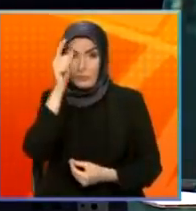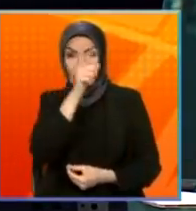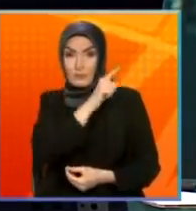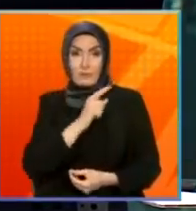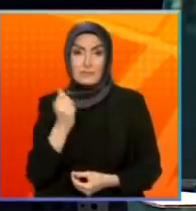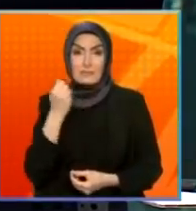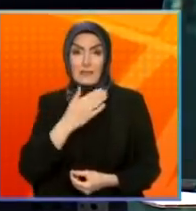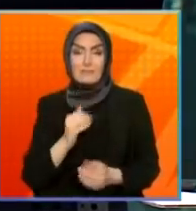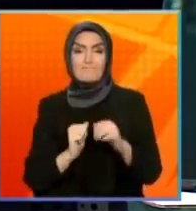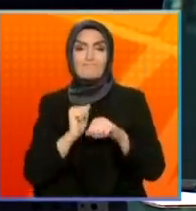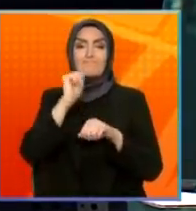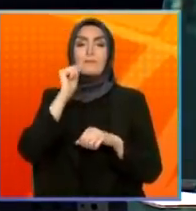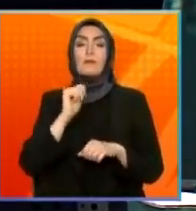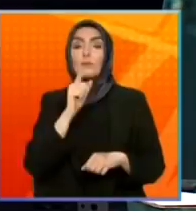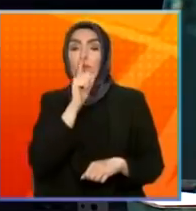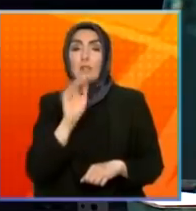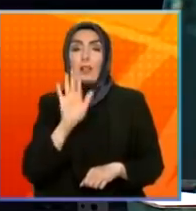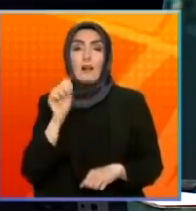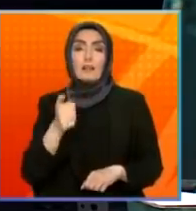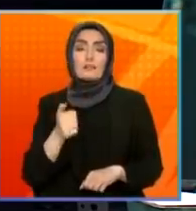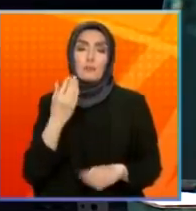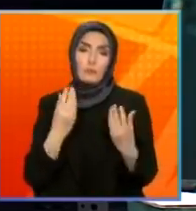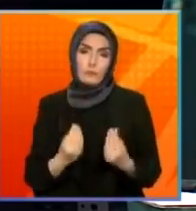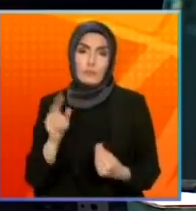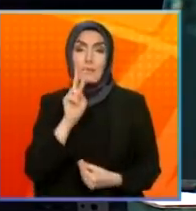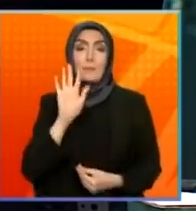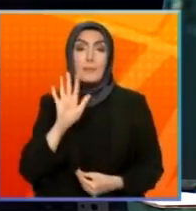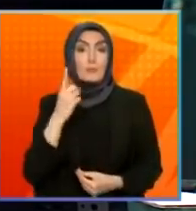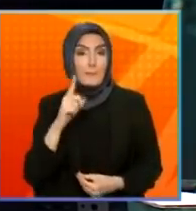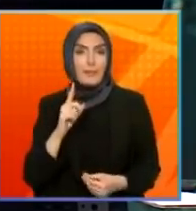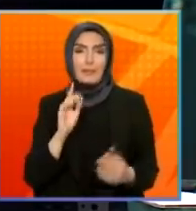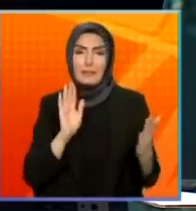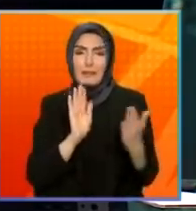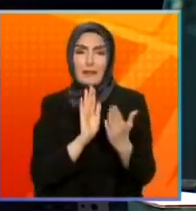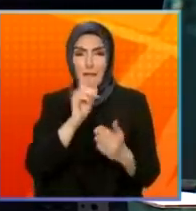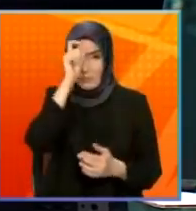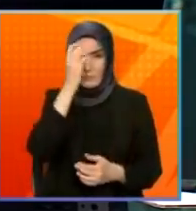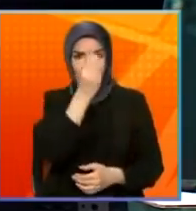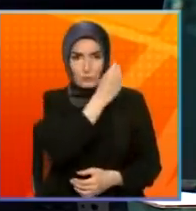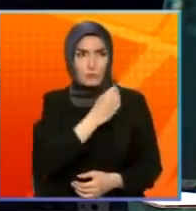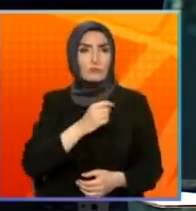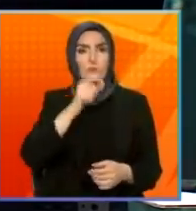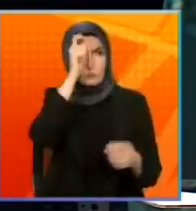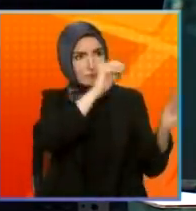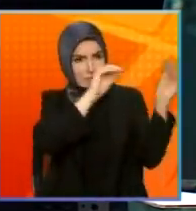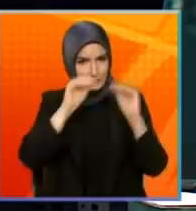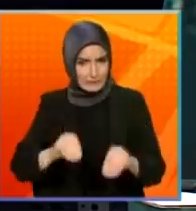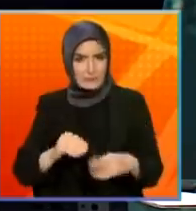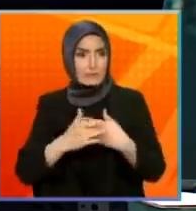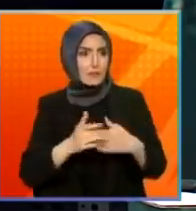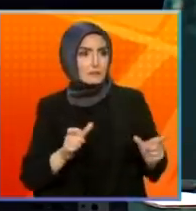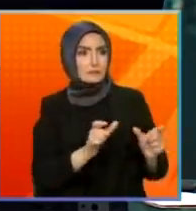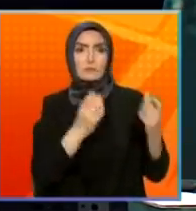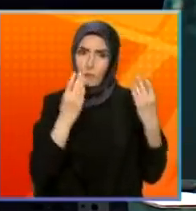156'ya yükseldiğini açıkladı. Çavuşoğlu 25 bine yakın Türk'ün ülkeye getirildiğini ve karantina altına alındığını, tahliye çalışmalarının